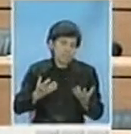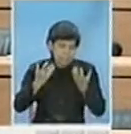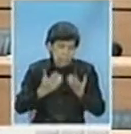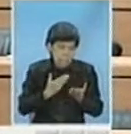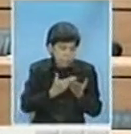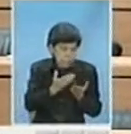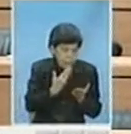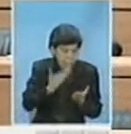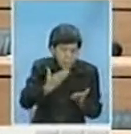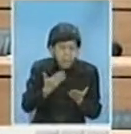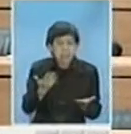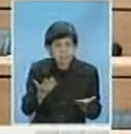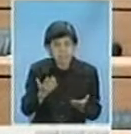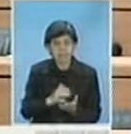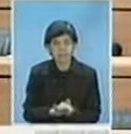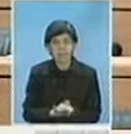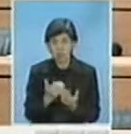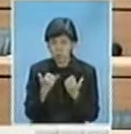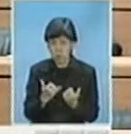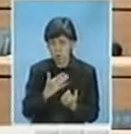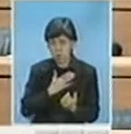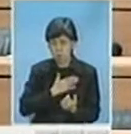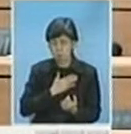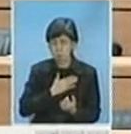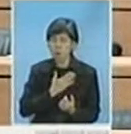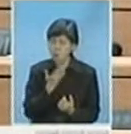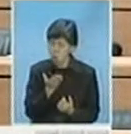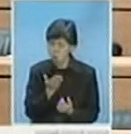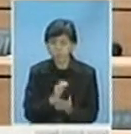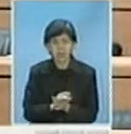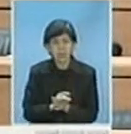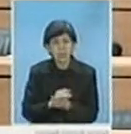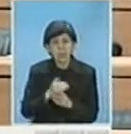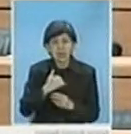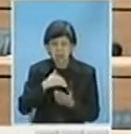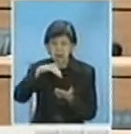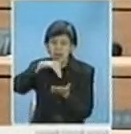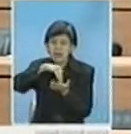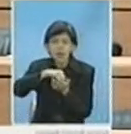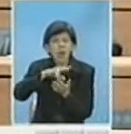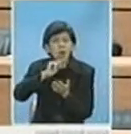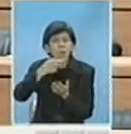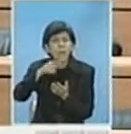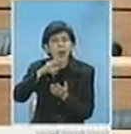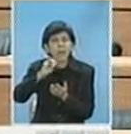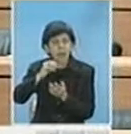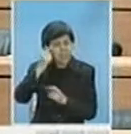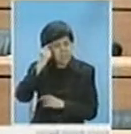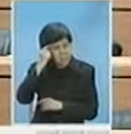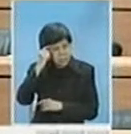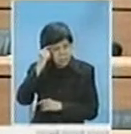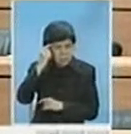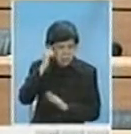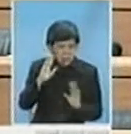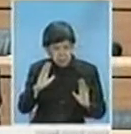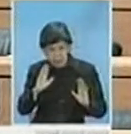อย่างเต็มที่ฉะนั้นวันนี้ผมขอเรียกร้องให้สำนักงบประมาณครับอย่าอ้ำอึ้งอย่าหวาดระแวงจนเกินไ